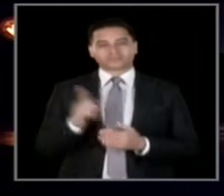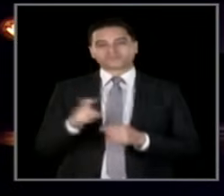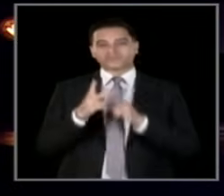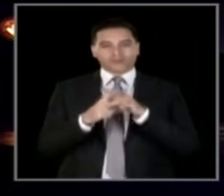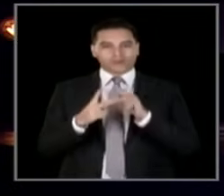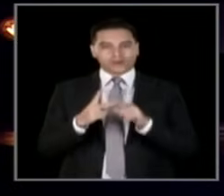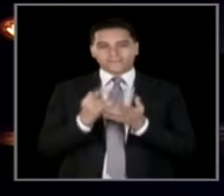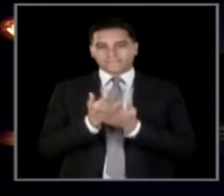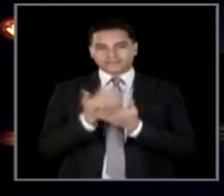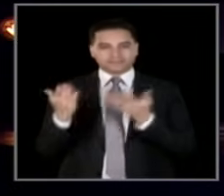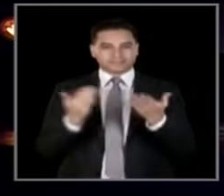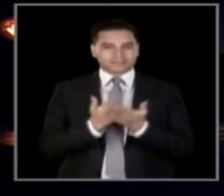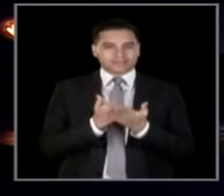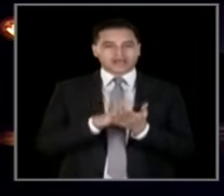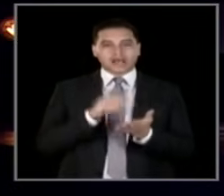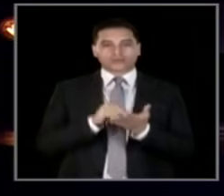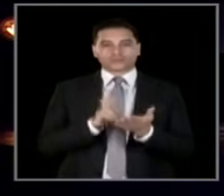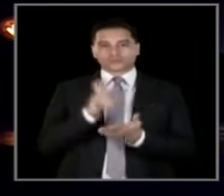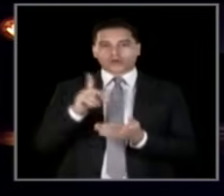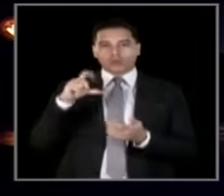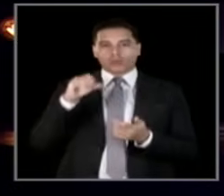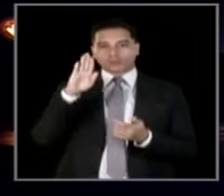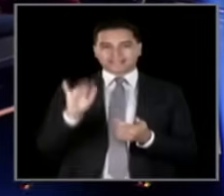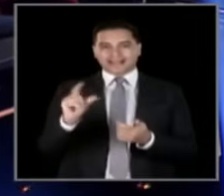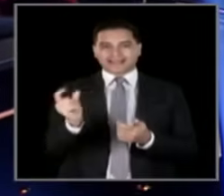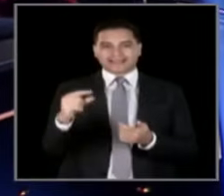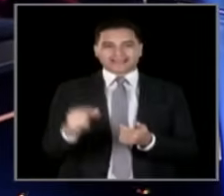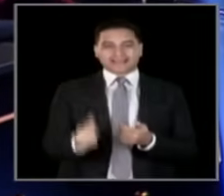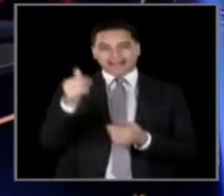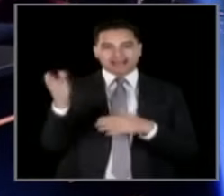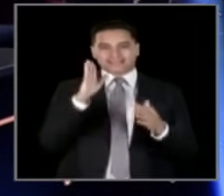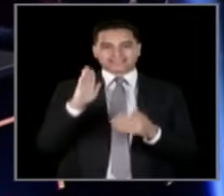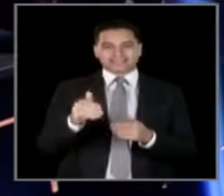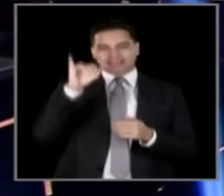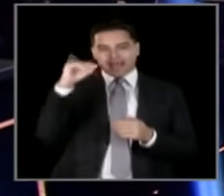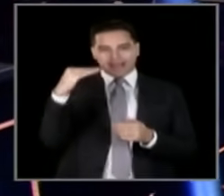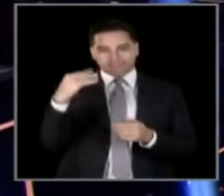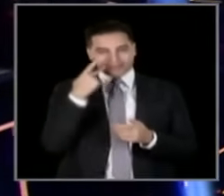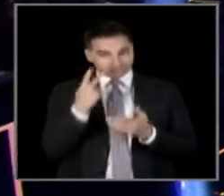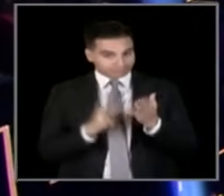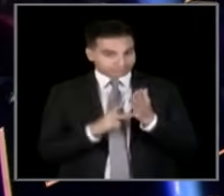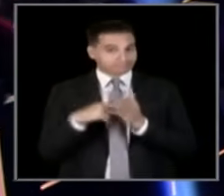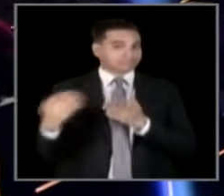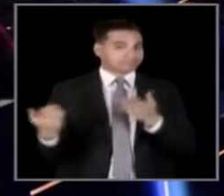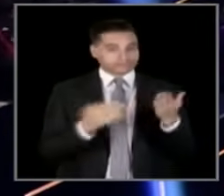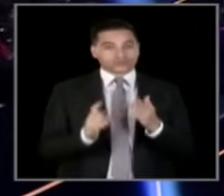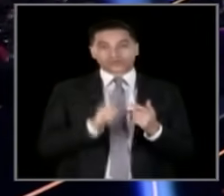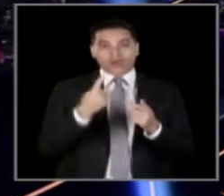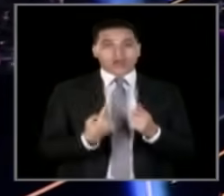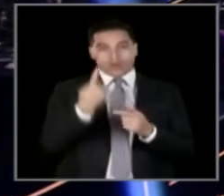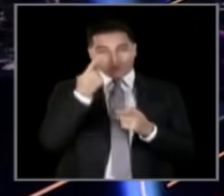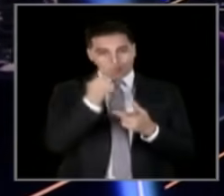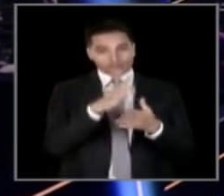سؤالين لكل مدرسة، وأول سؤال لوسيندا. لوسيندا سامح. لوسيندا، والسؤال